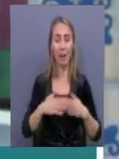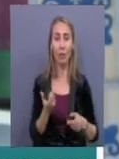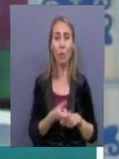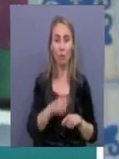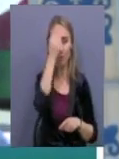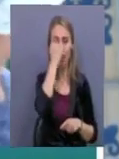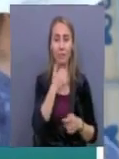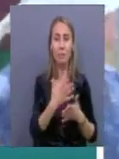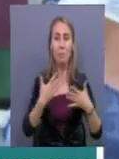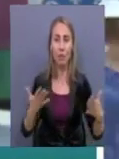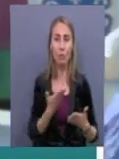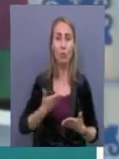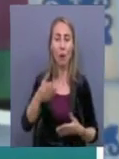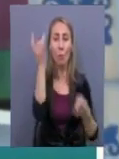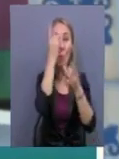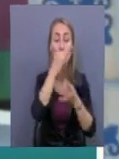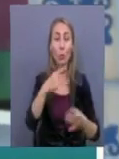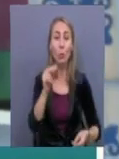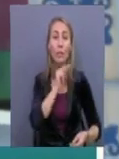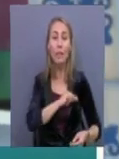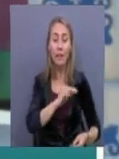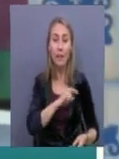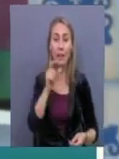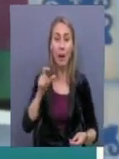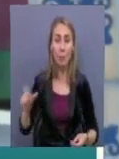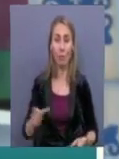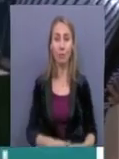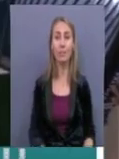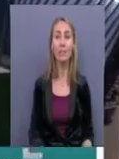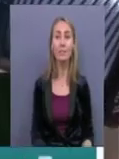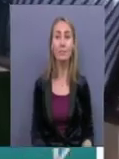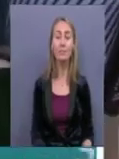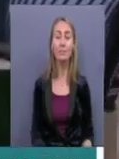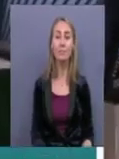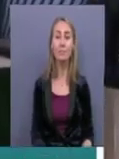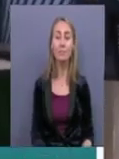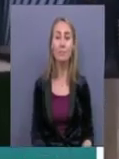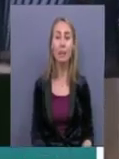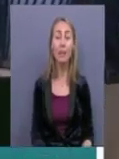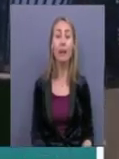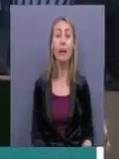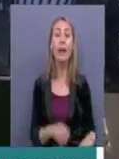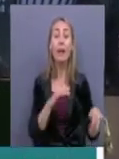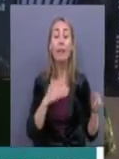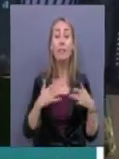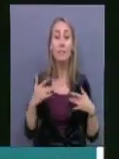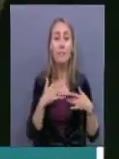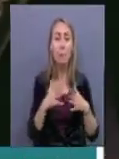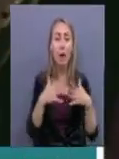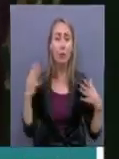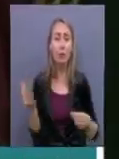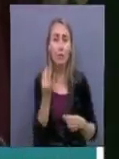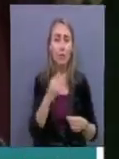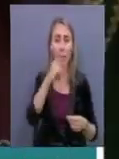Көрсету бірінші және қаланың тұрғындары демалсын деп ұйымдастырдық. Бұл фестиваль әсіресе қала тұрғындарына аса қызықты